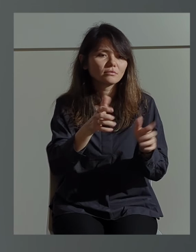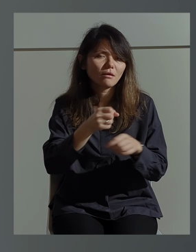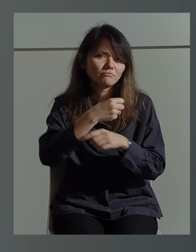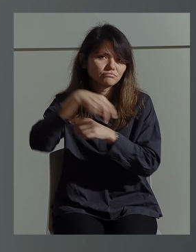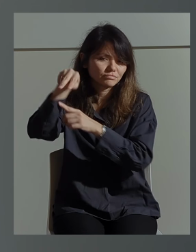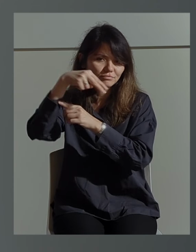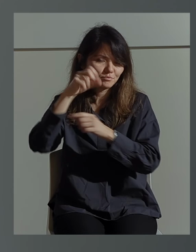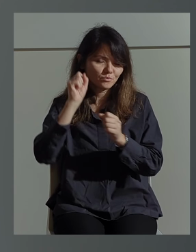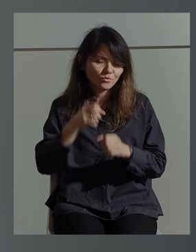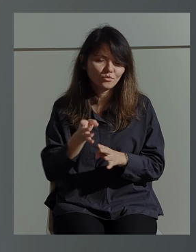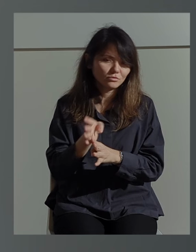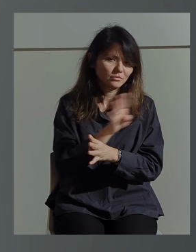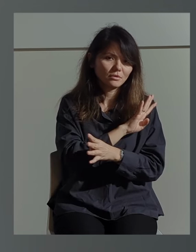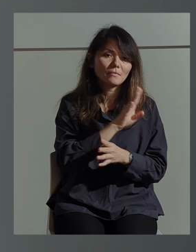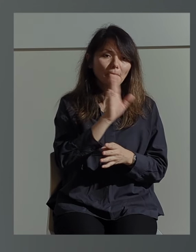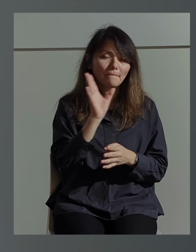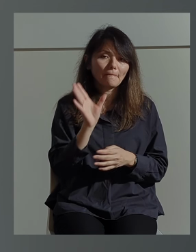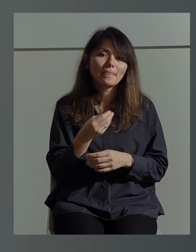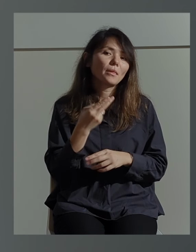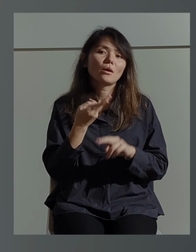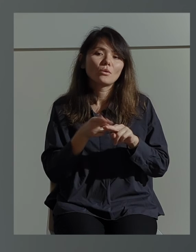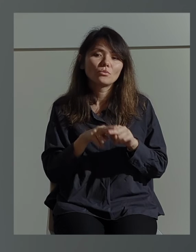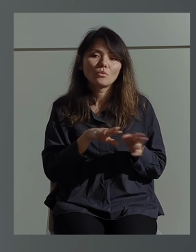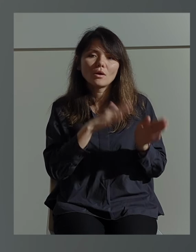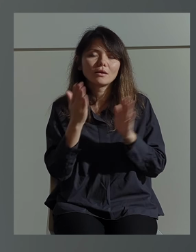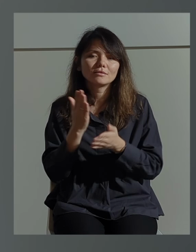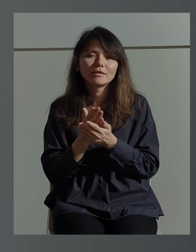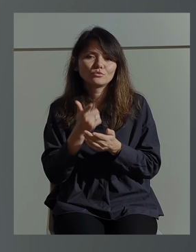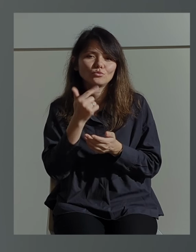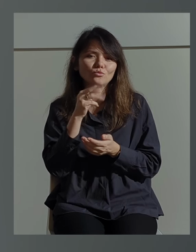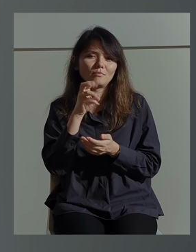другом потом же власть